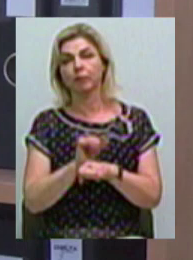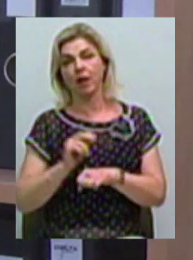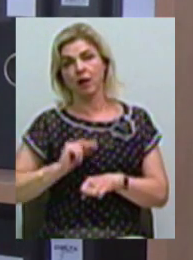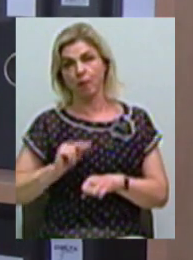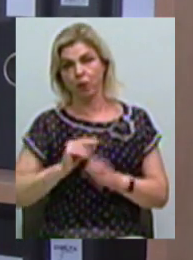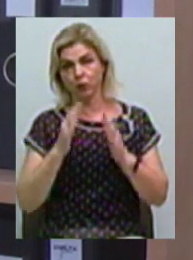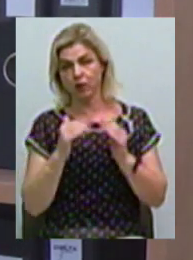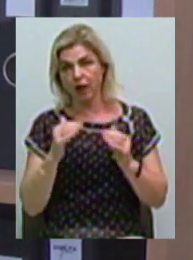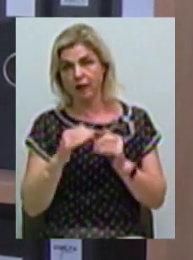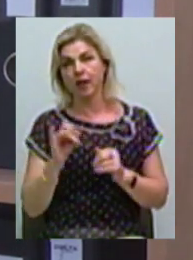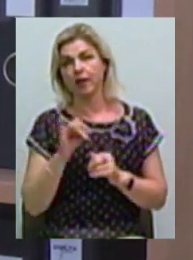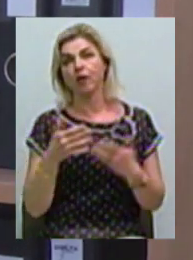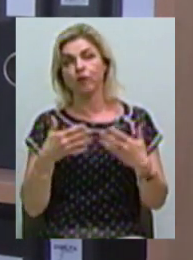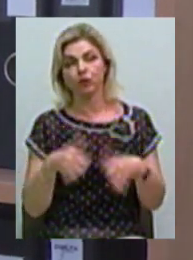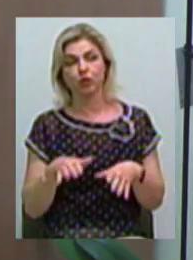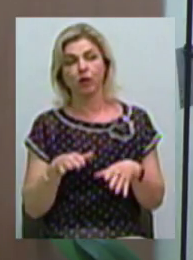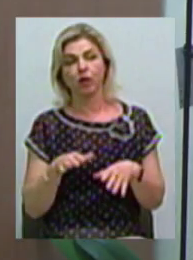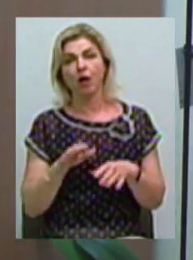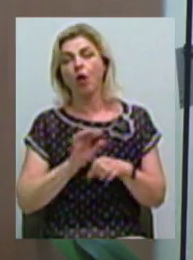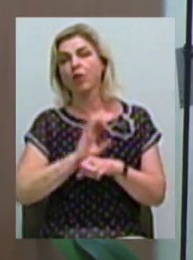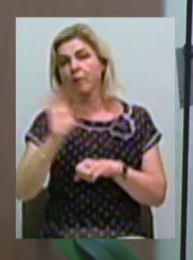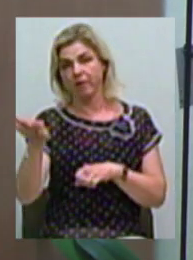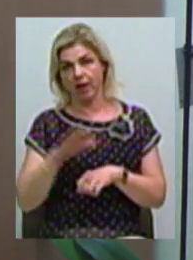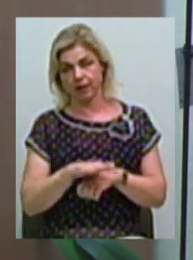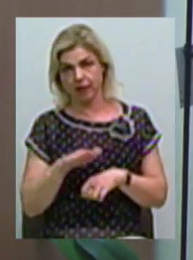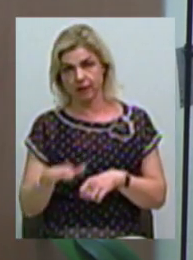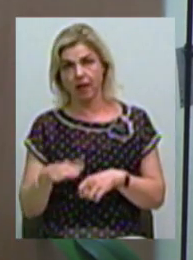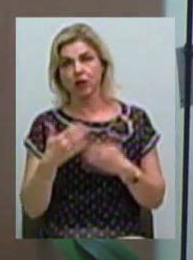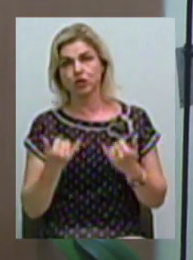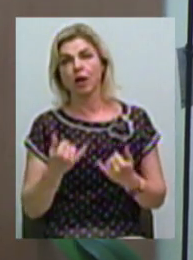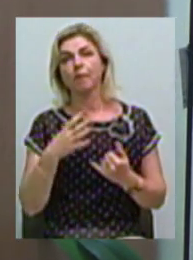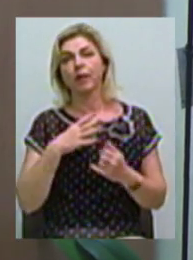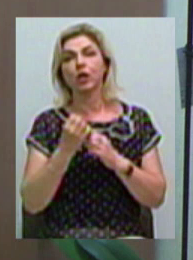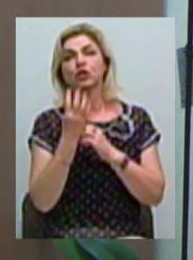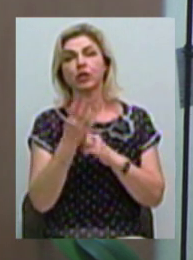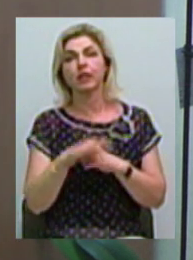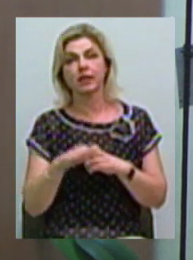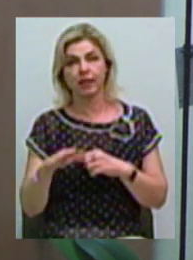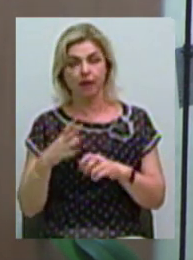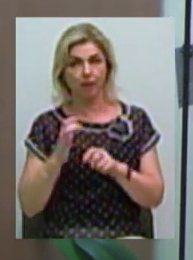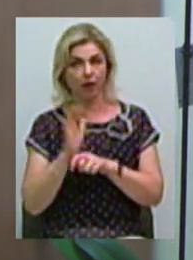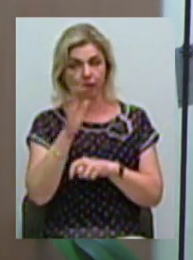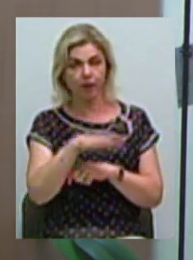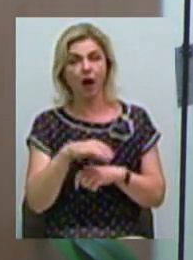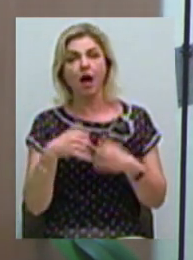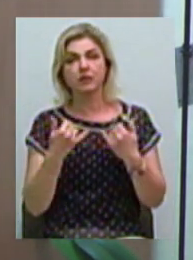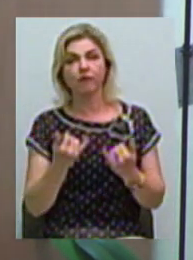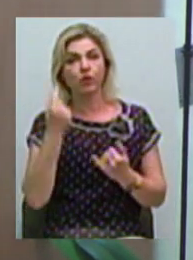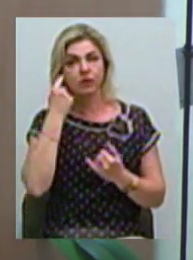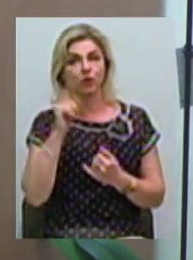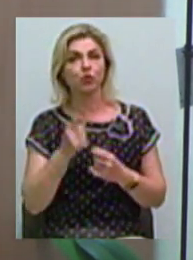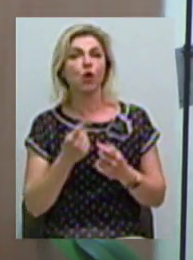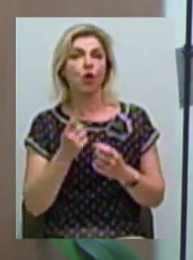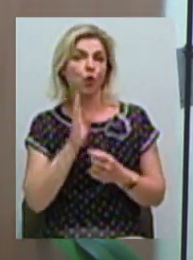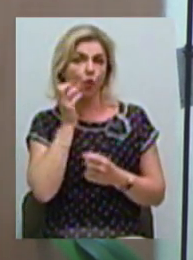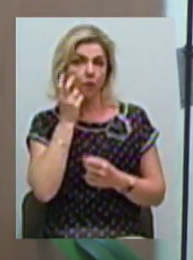свою і вже возять дітей. Наразі вчора вивезли 114 дітей ранком, коли ми були. Сьогодні я знаю, що в першій половині